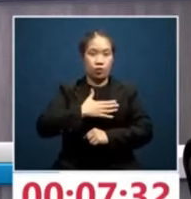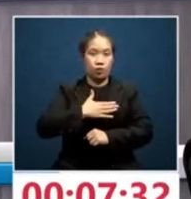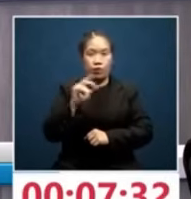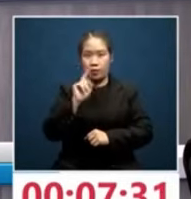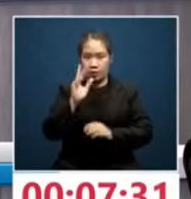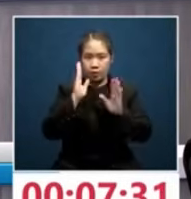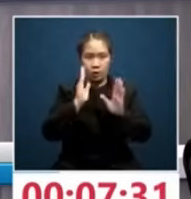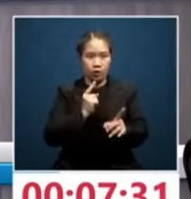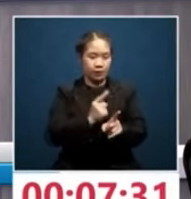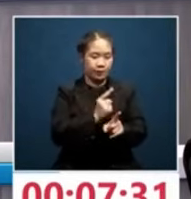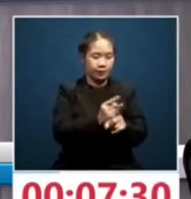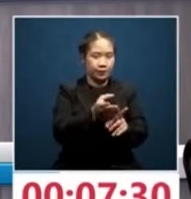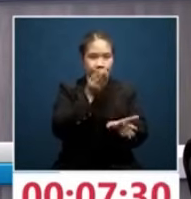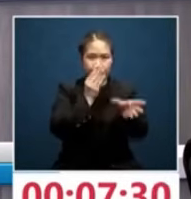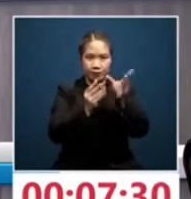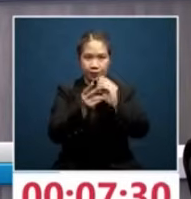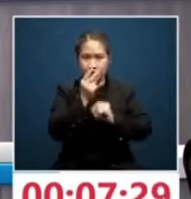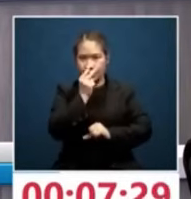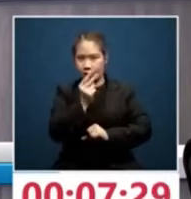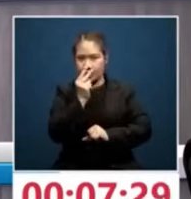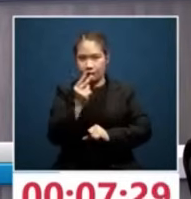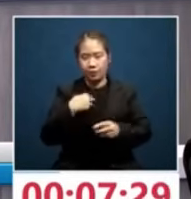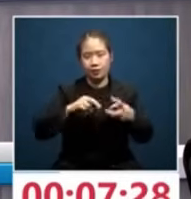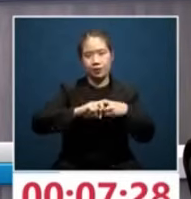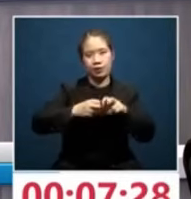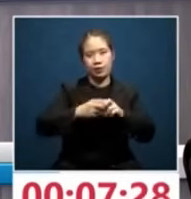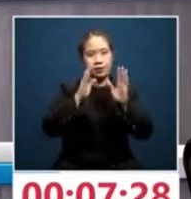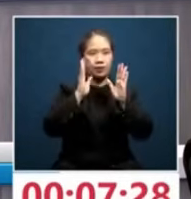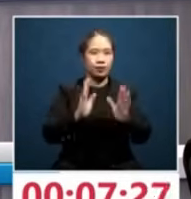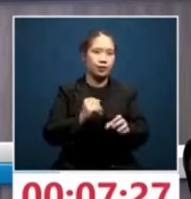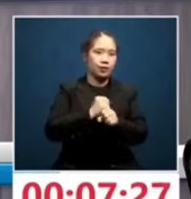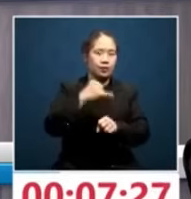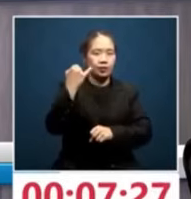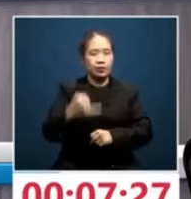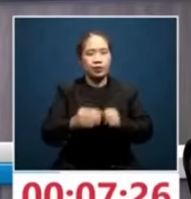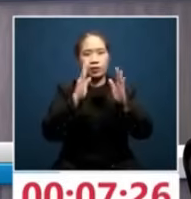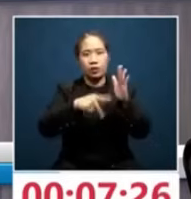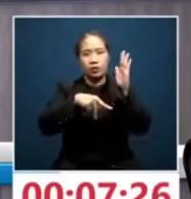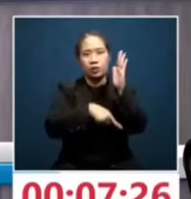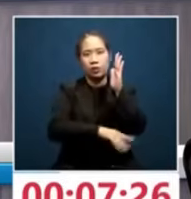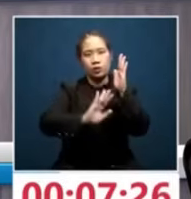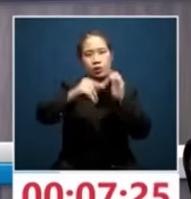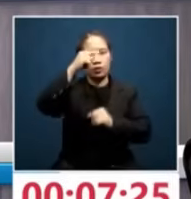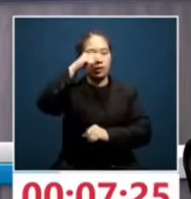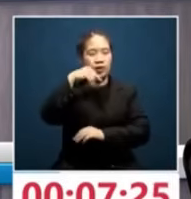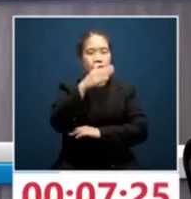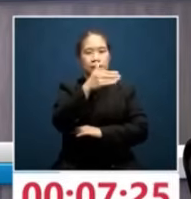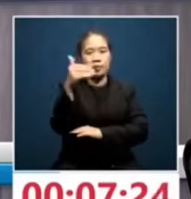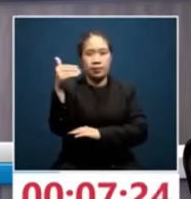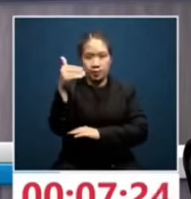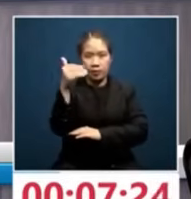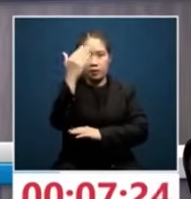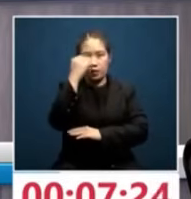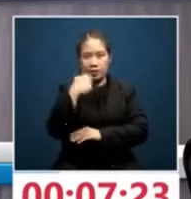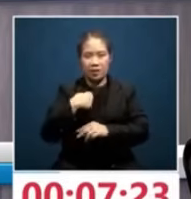ภูมิภาคนะครับเป็นหน่วยงานที่จะต้องมีการพูดคุยมีการสัมพันธ์และก็แก้ปัญหา